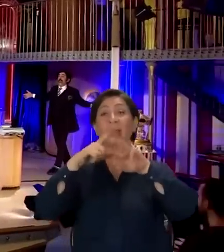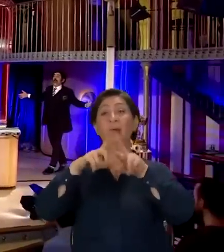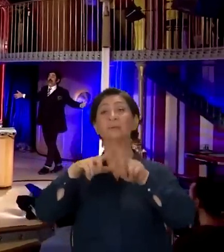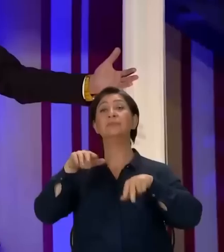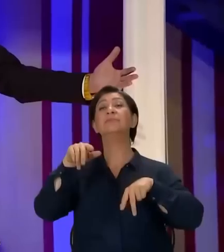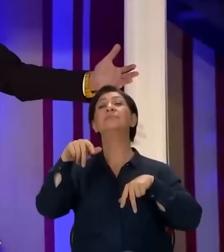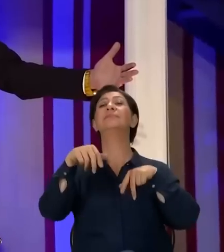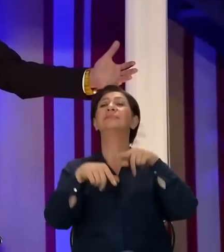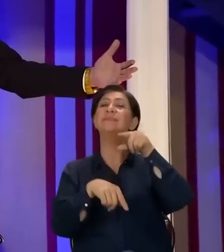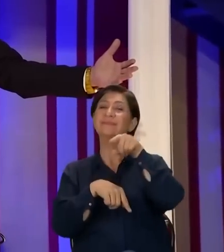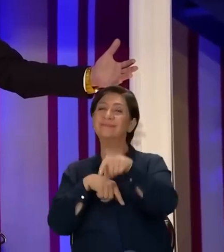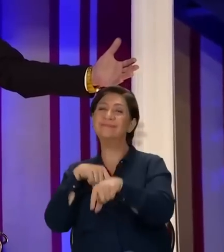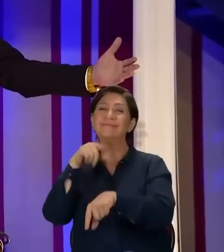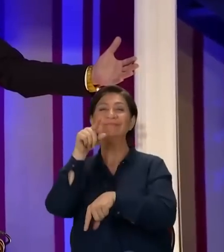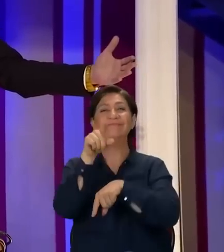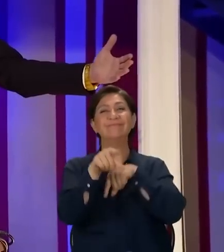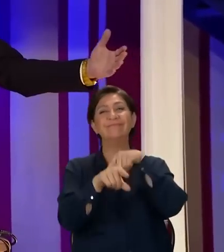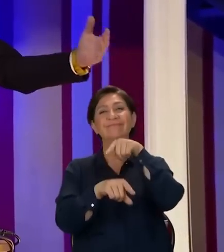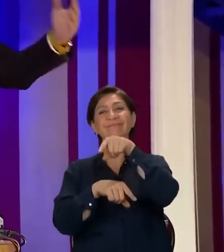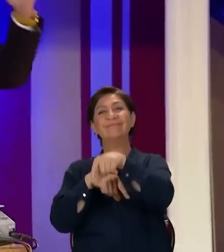stüdyoya geliyor?